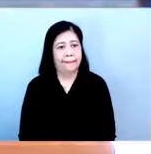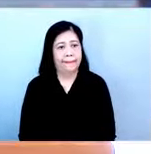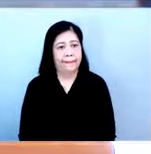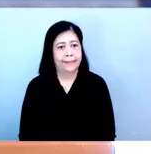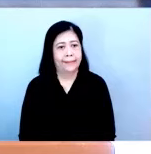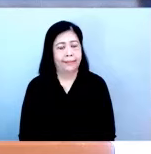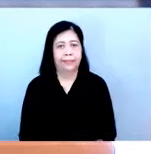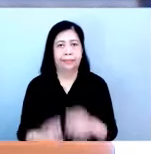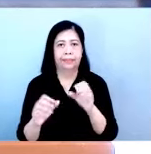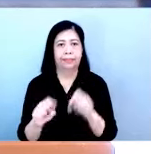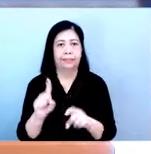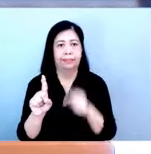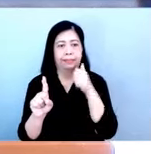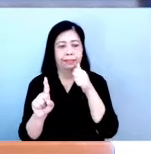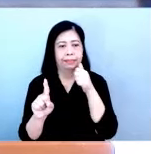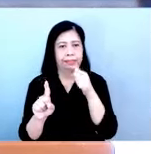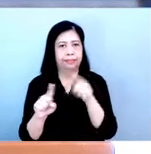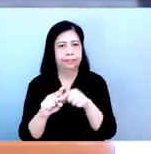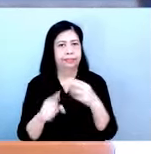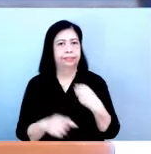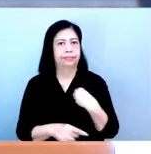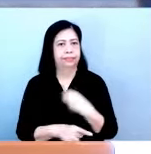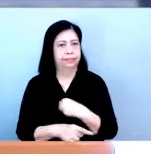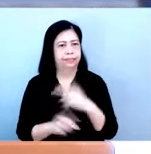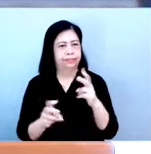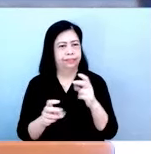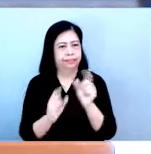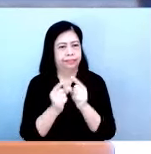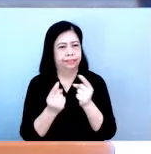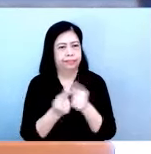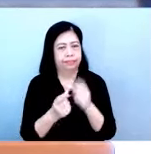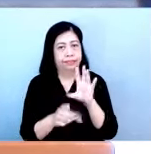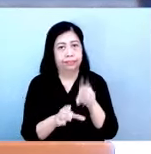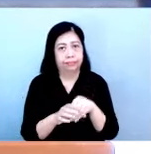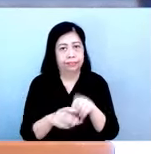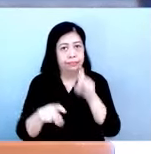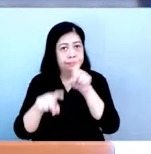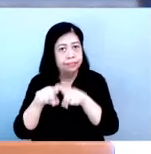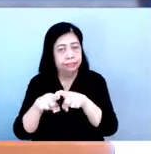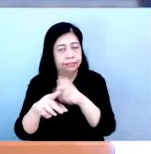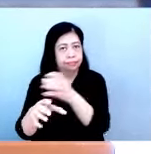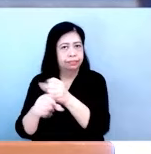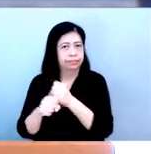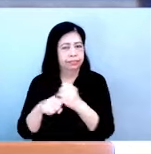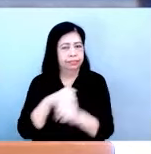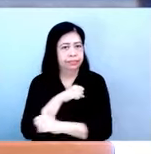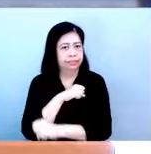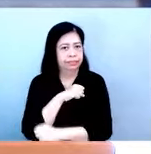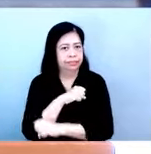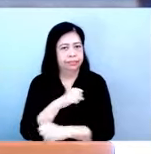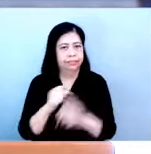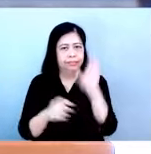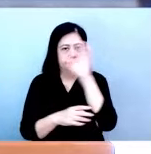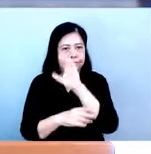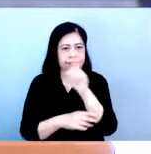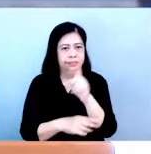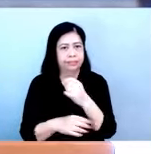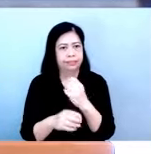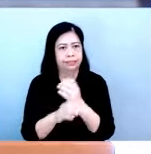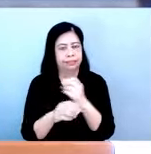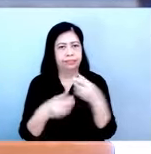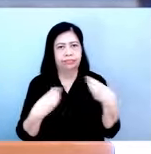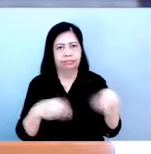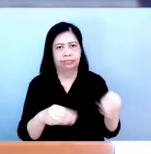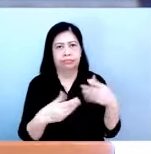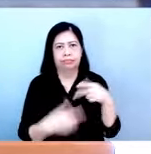Arestado ang isang babae na miyembro umano ng grupong sangkot sa Rentangay. Pinaghahanap naman ang isa sa mga sasakyang na isang lanang